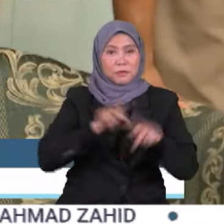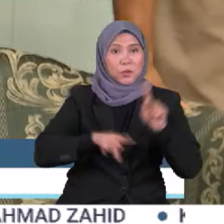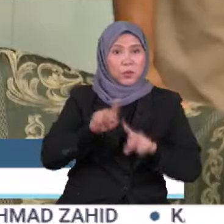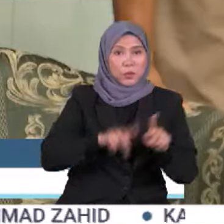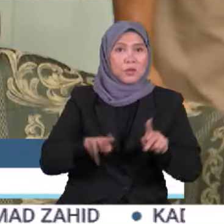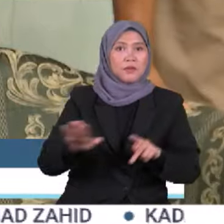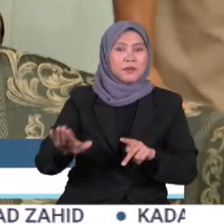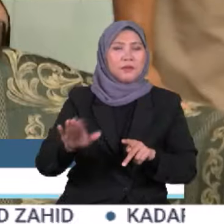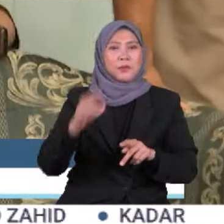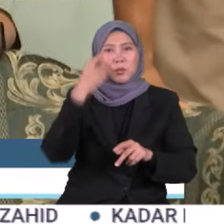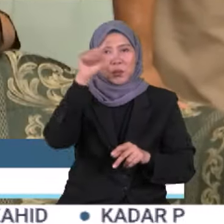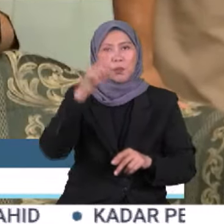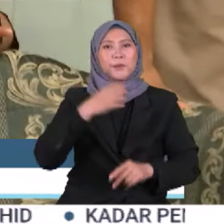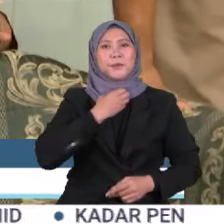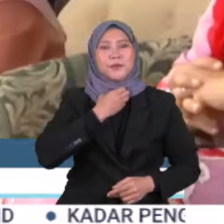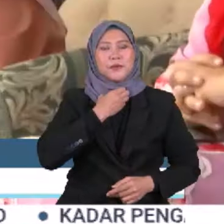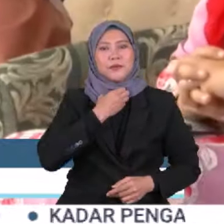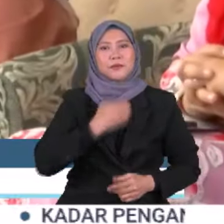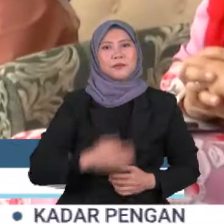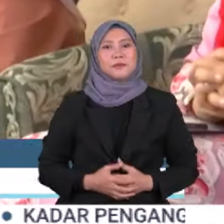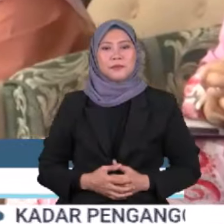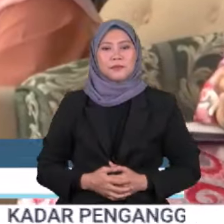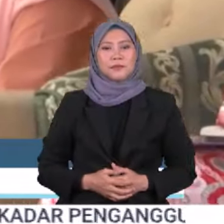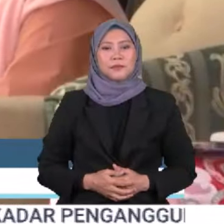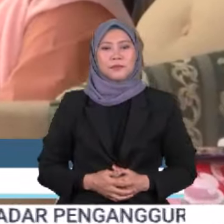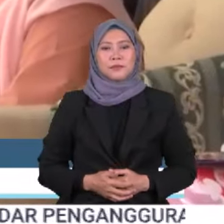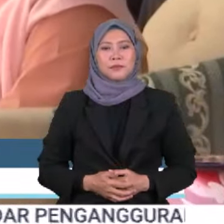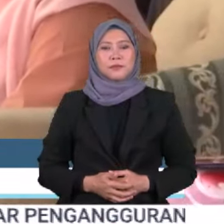khususnya untuk Negeri Perak.